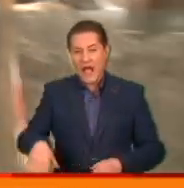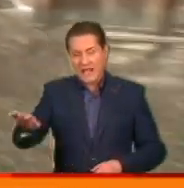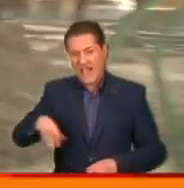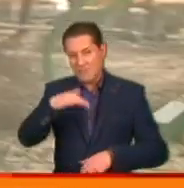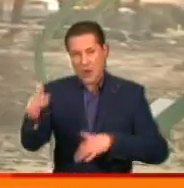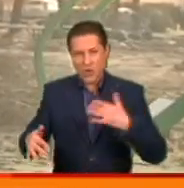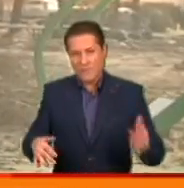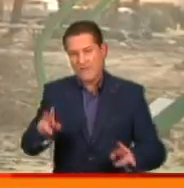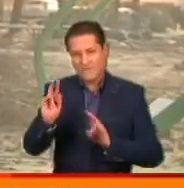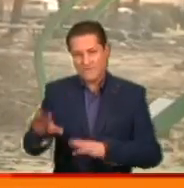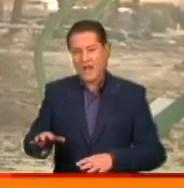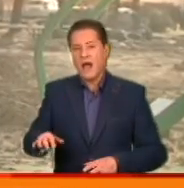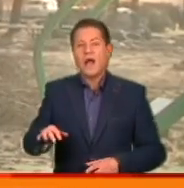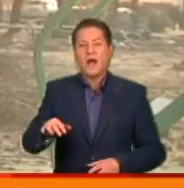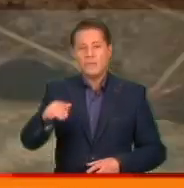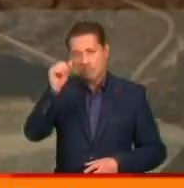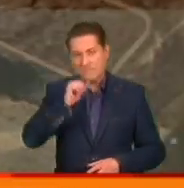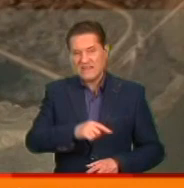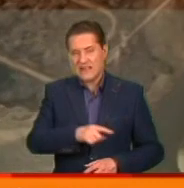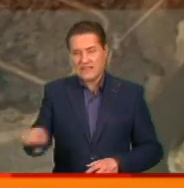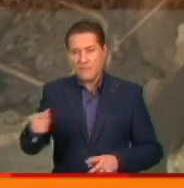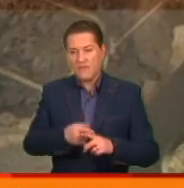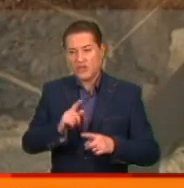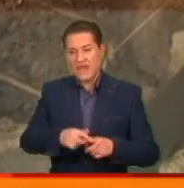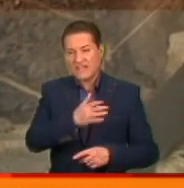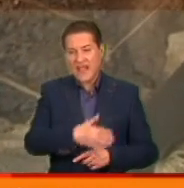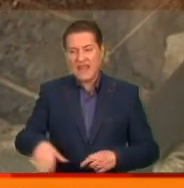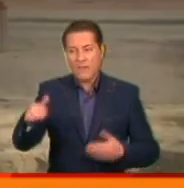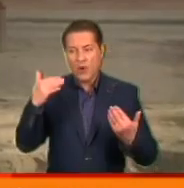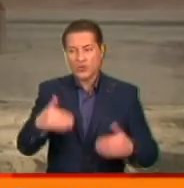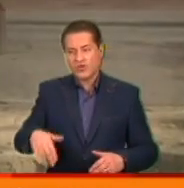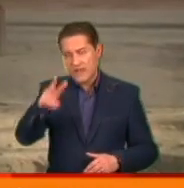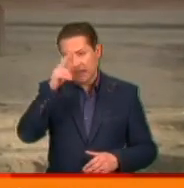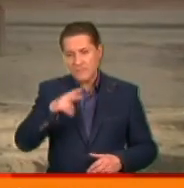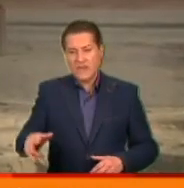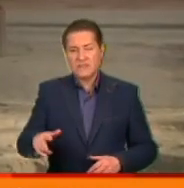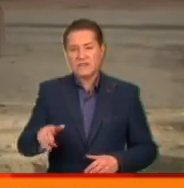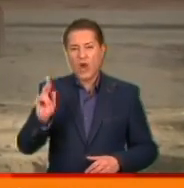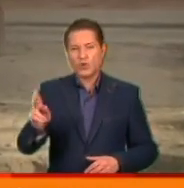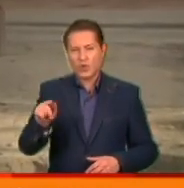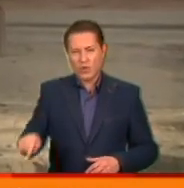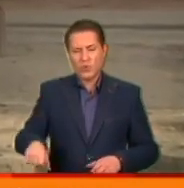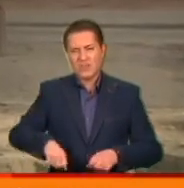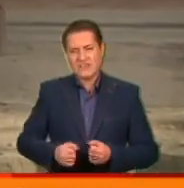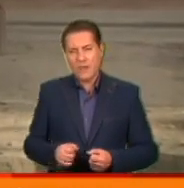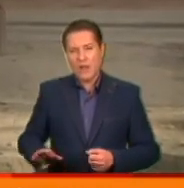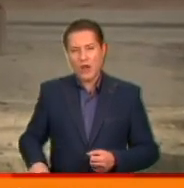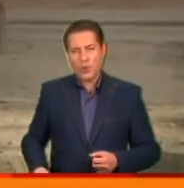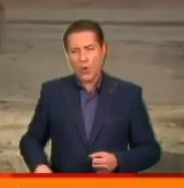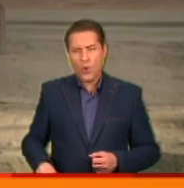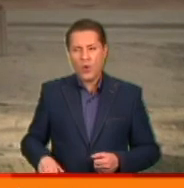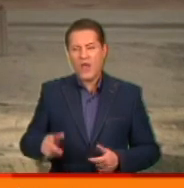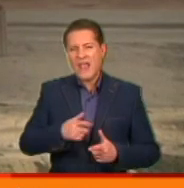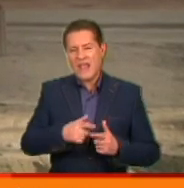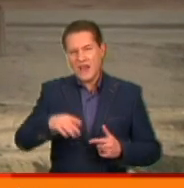після неї стоять місяцями. Ось ця от яма, тут вже 3 місяці. Тут ж ногу хтось зламав. Тут, по-моєму, або